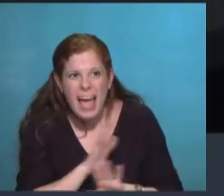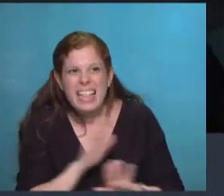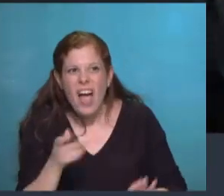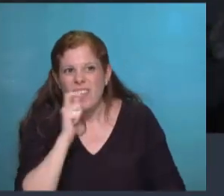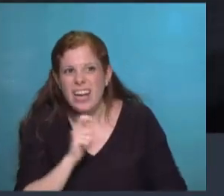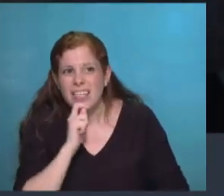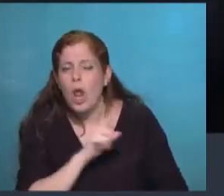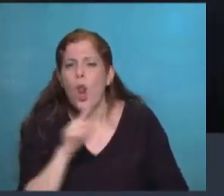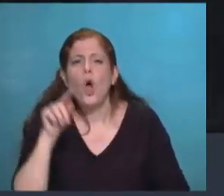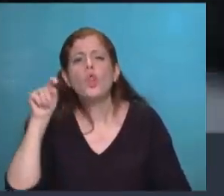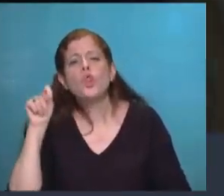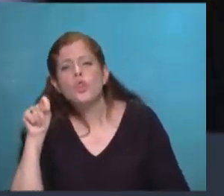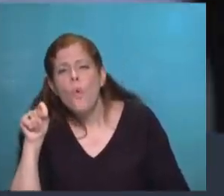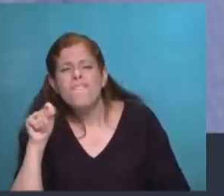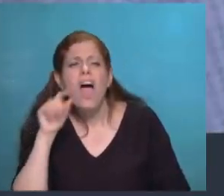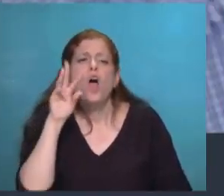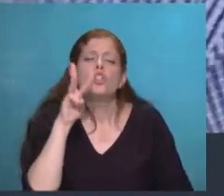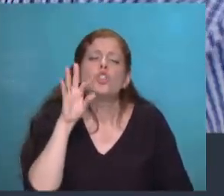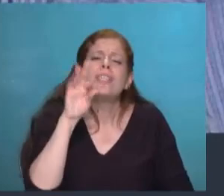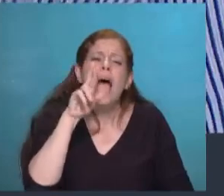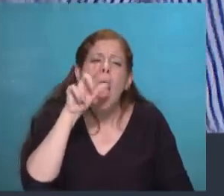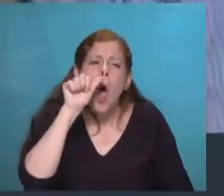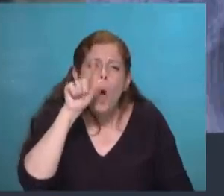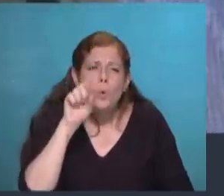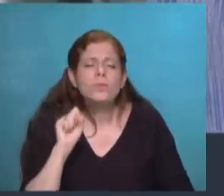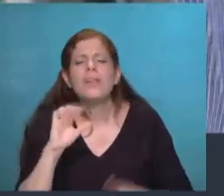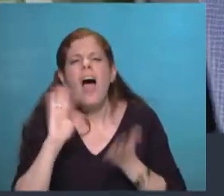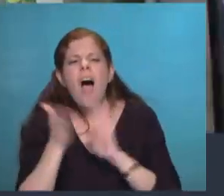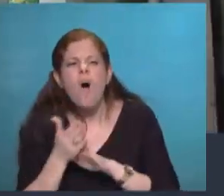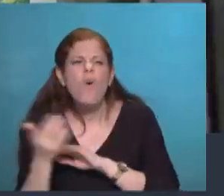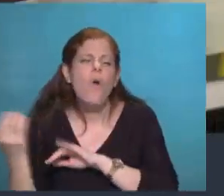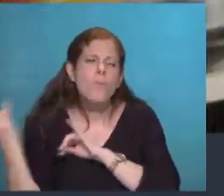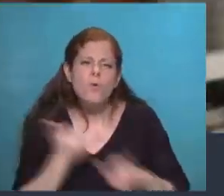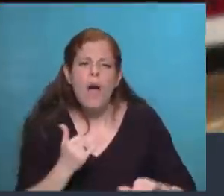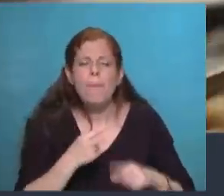של תנובה, לא של שטראוס, כולם מיובא מלטביה,